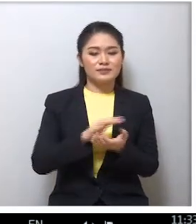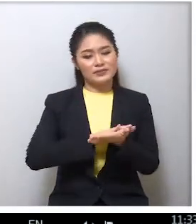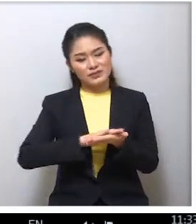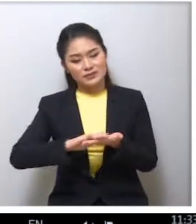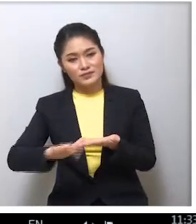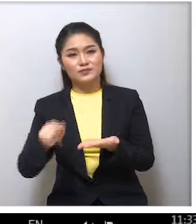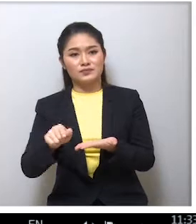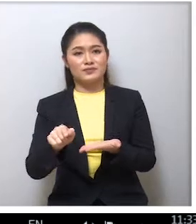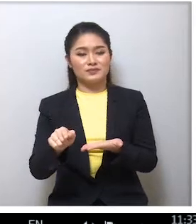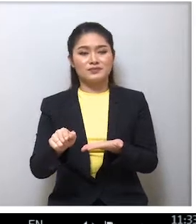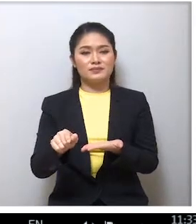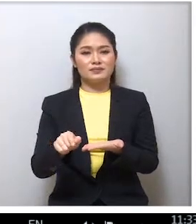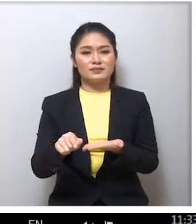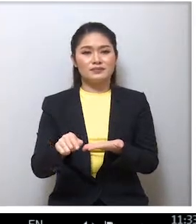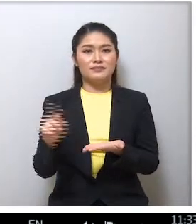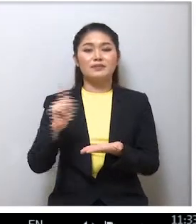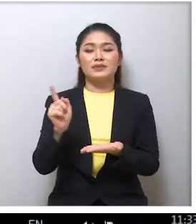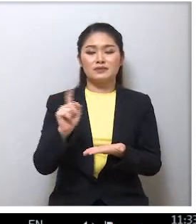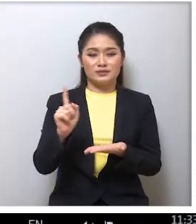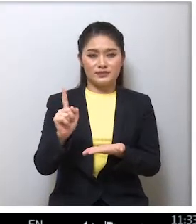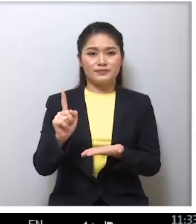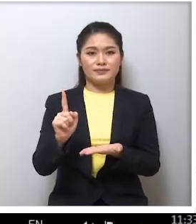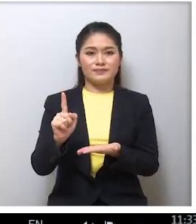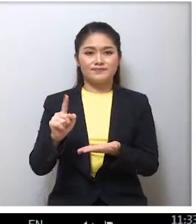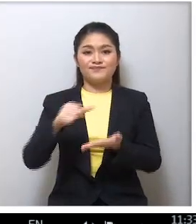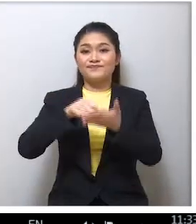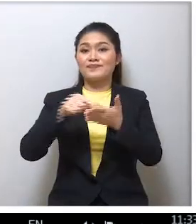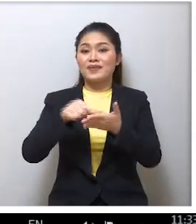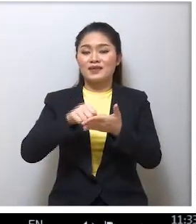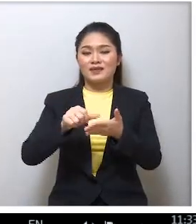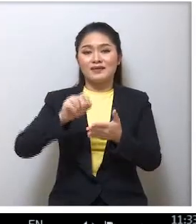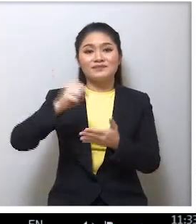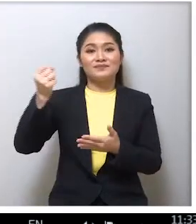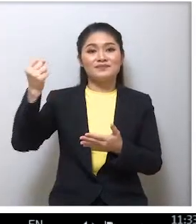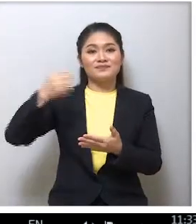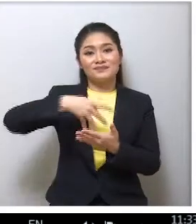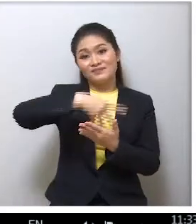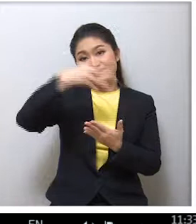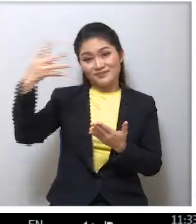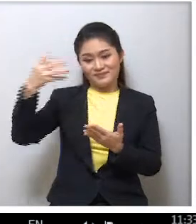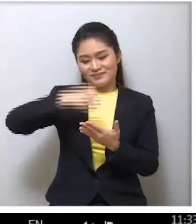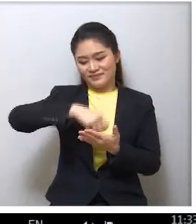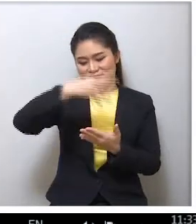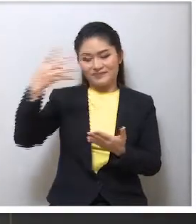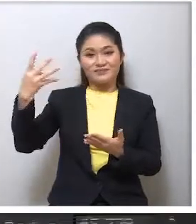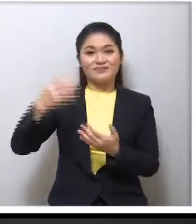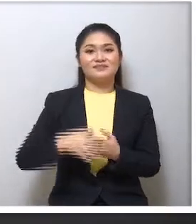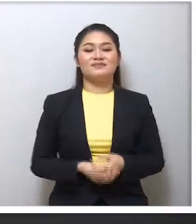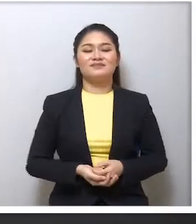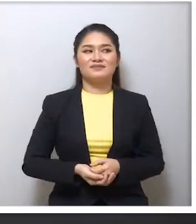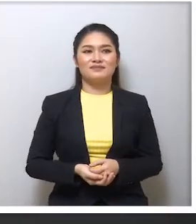แล้วก็ Extrude ขึ้นมาได้ให้ไปที่ตรงนี้ครับ Modify ตรงนี้นะครับ Modify